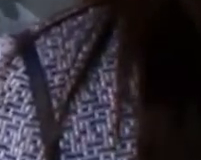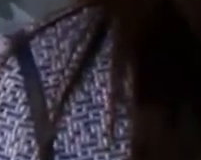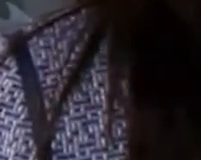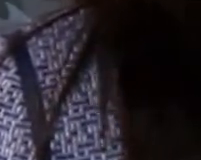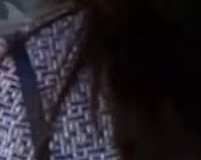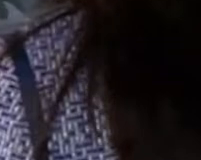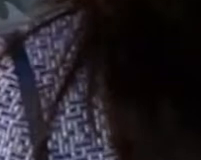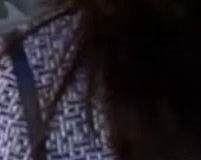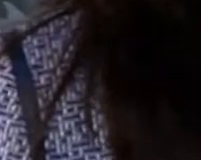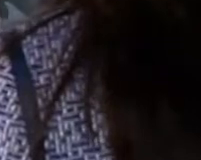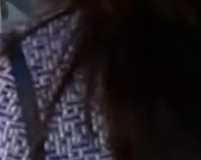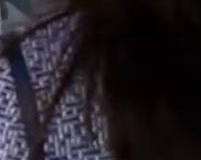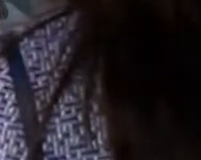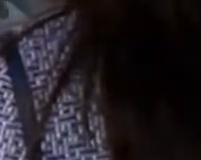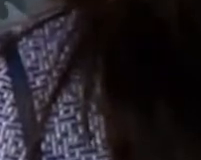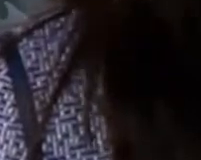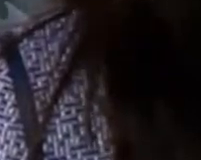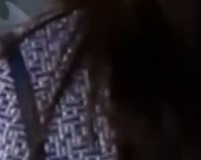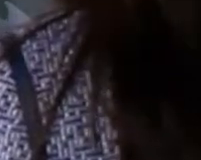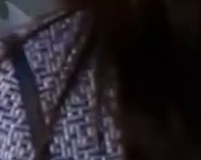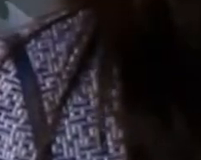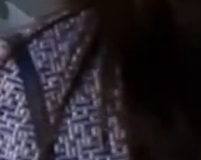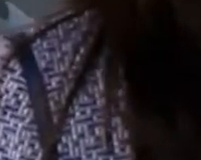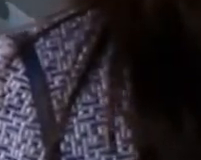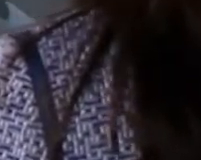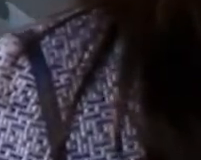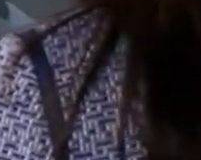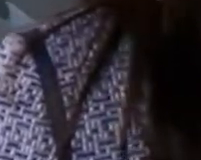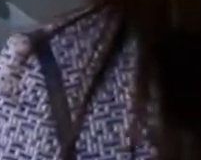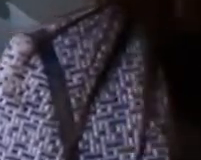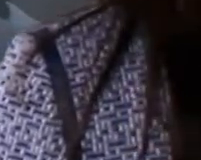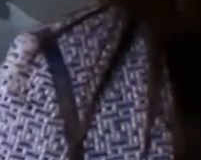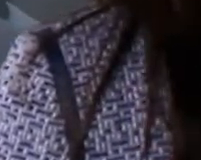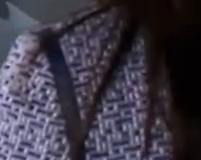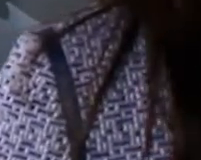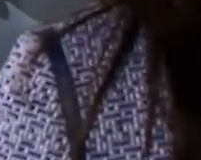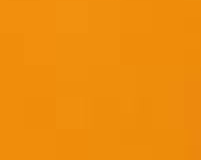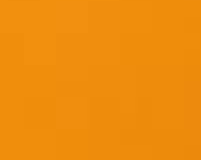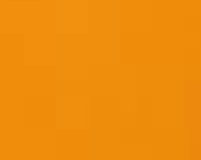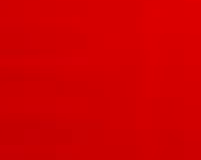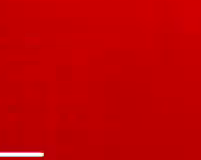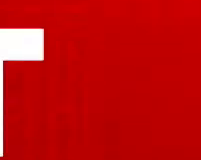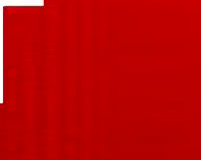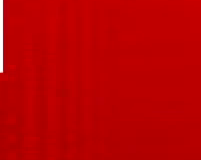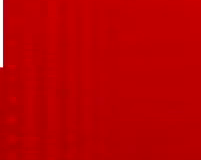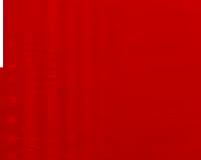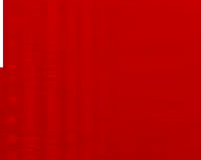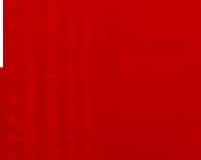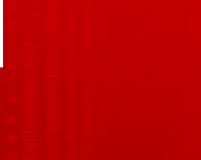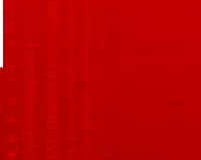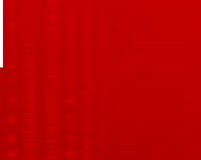affair. So tell Mrs. Milagros here what she wants to know.